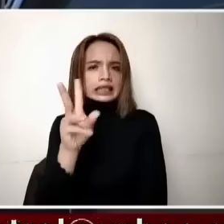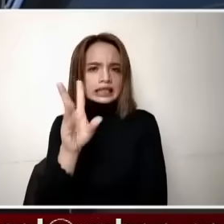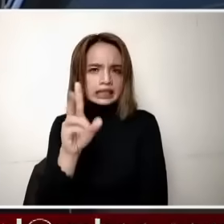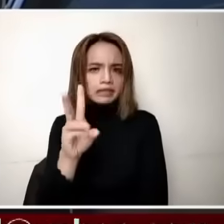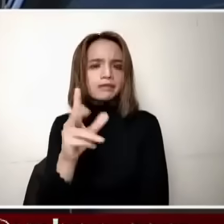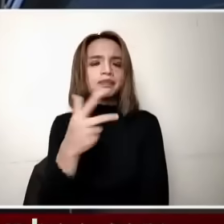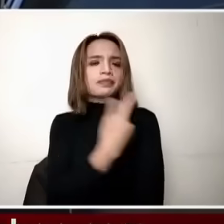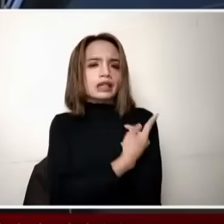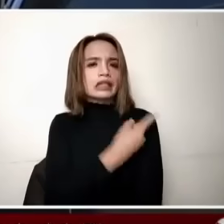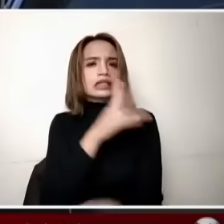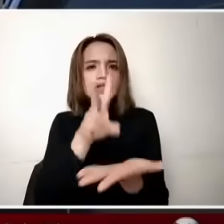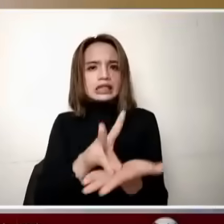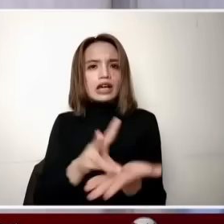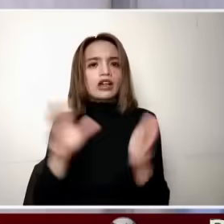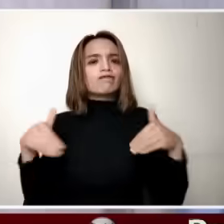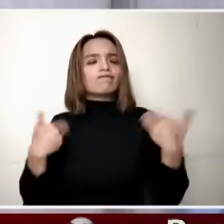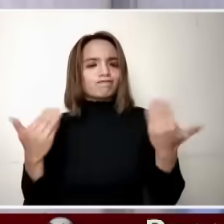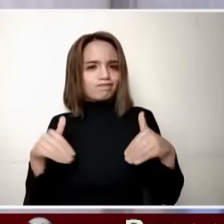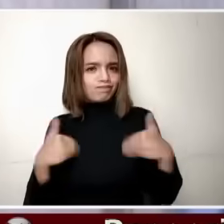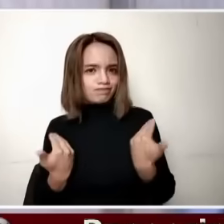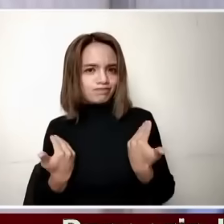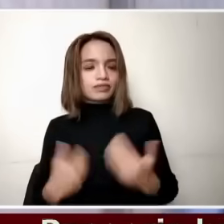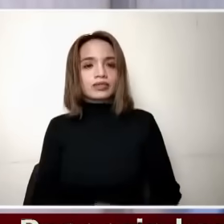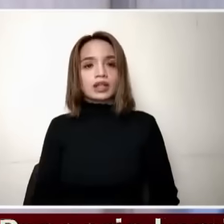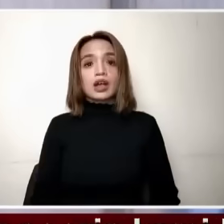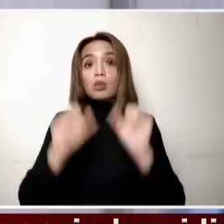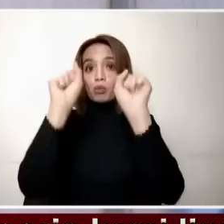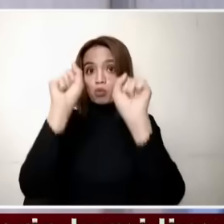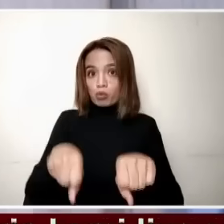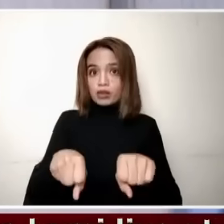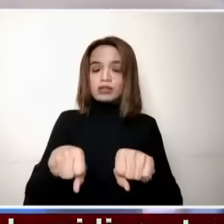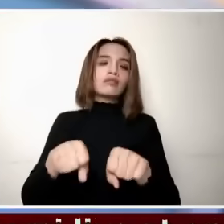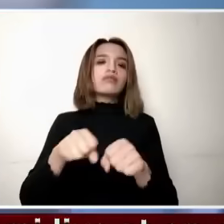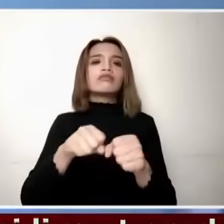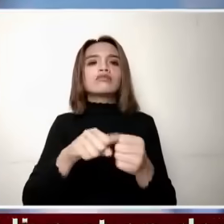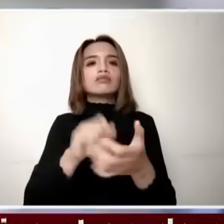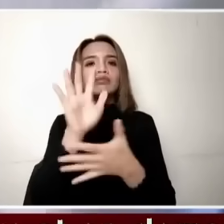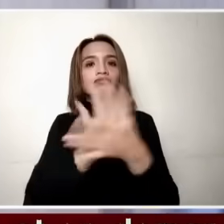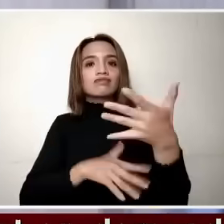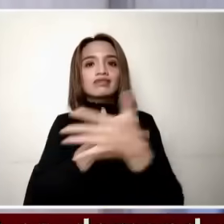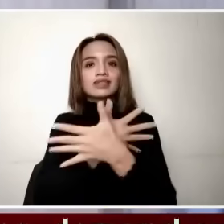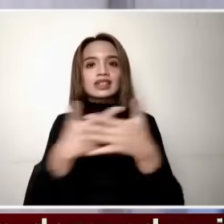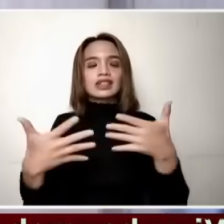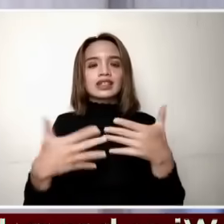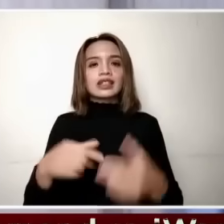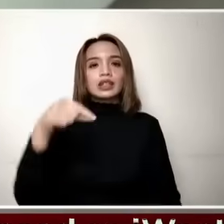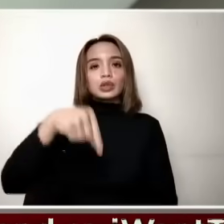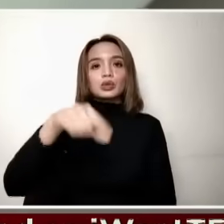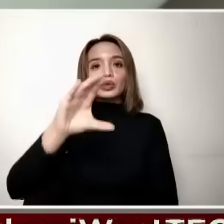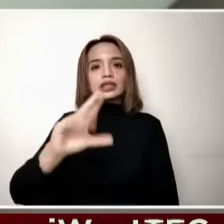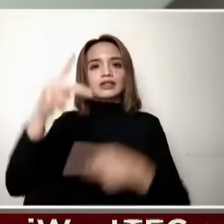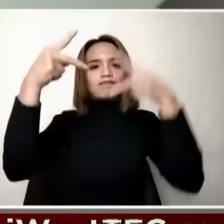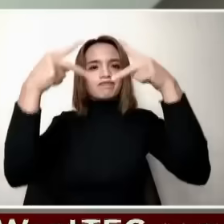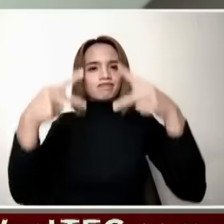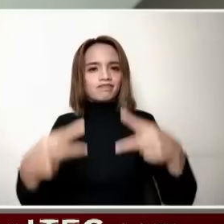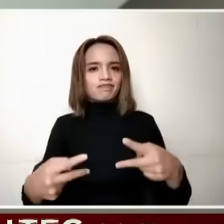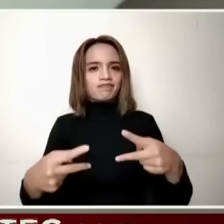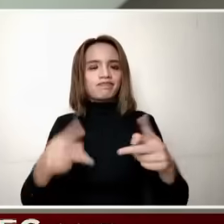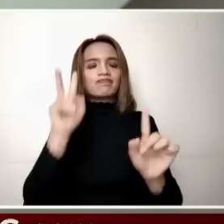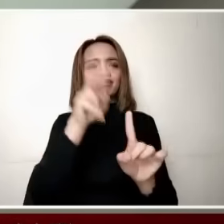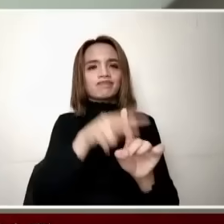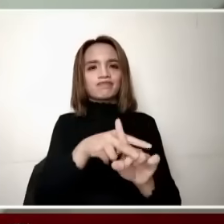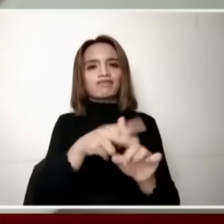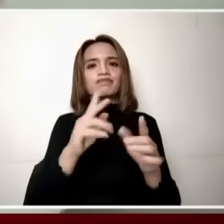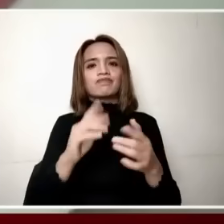mga kabataan. Maaaring mag-book ng schedule ang mga magulang sa QC Vax Easy website ng LGU. Inaasahan